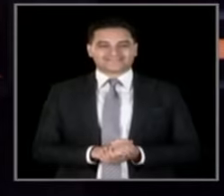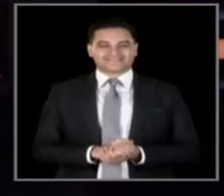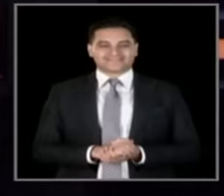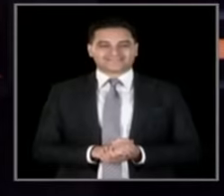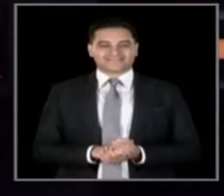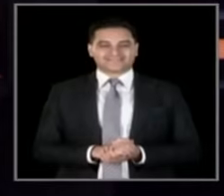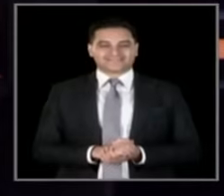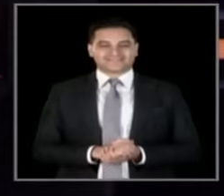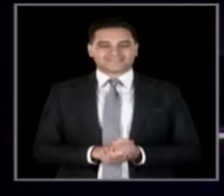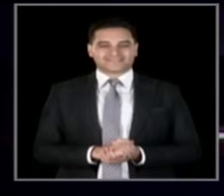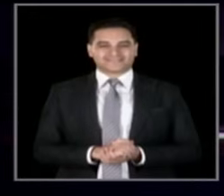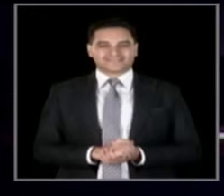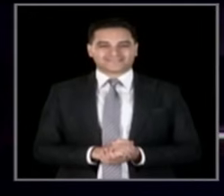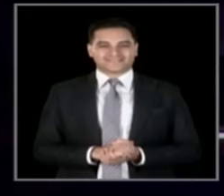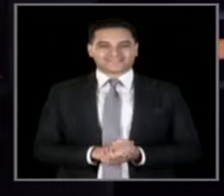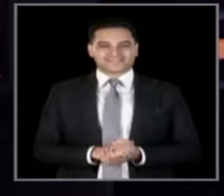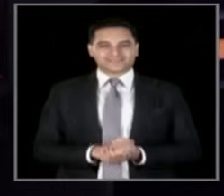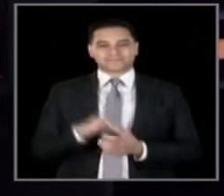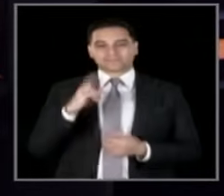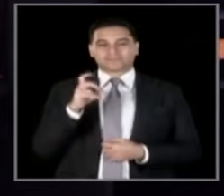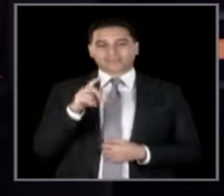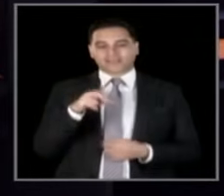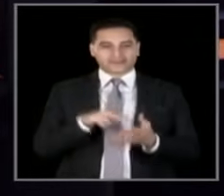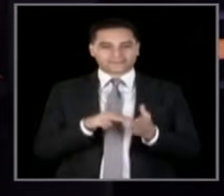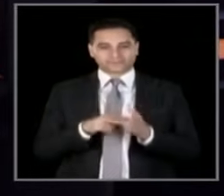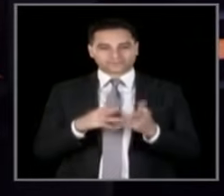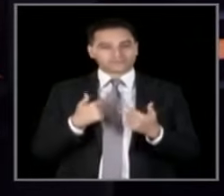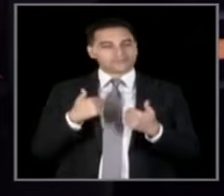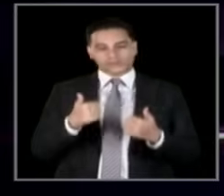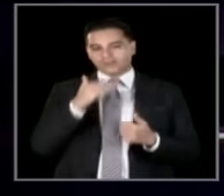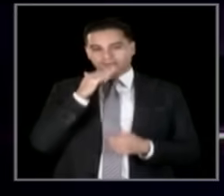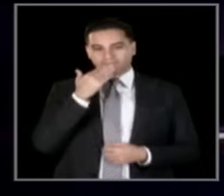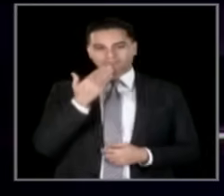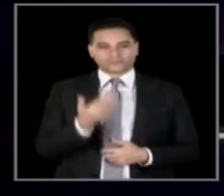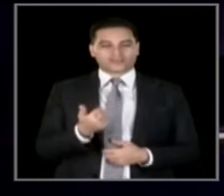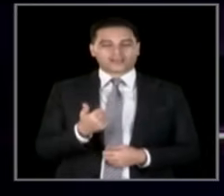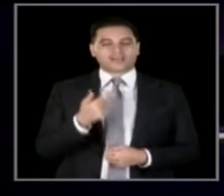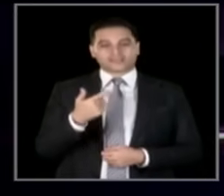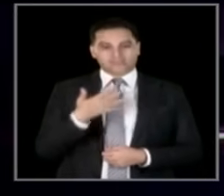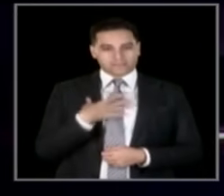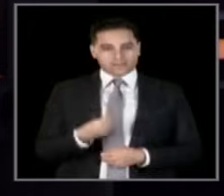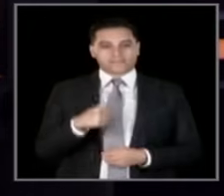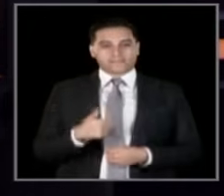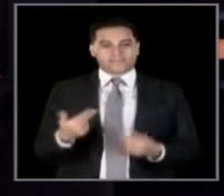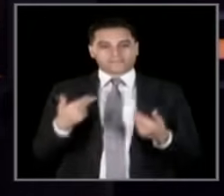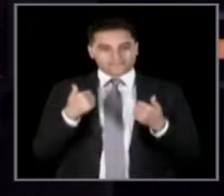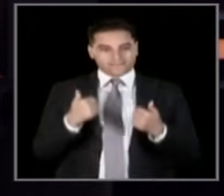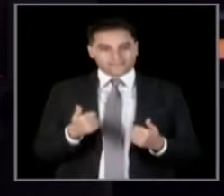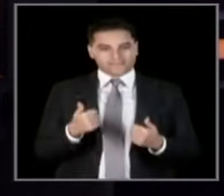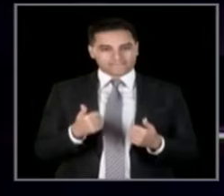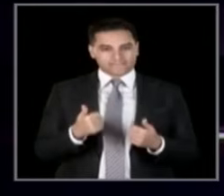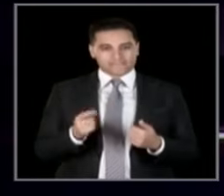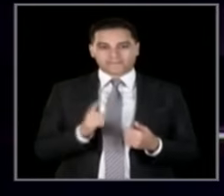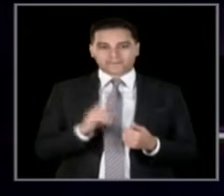ازيك يا منة؟ ازي حضرتك يا مستر؟ أنا كويس الحمد لله. نازله مطمنه شويه؟ شويه مش